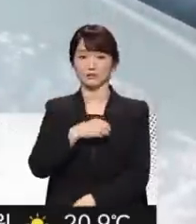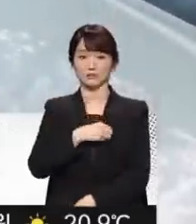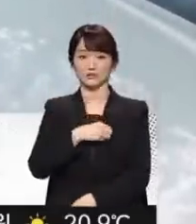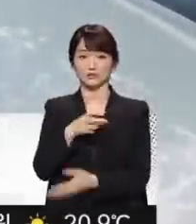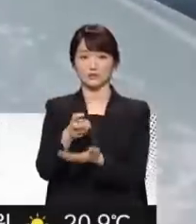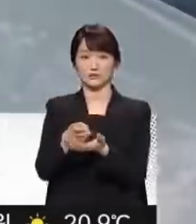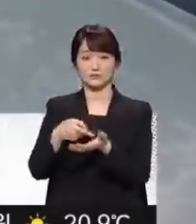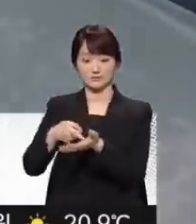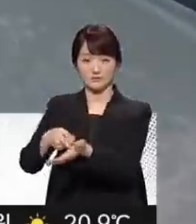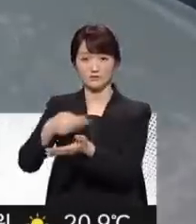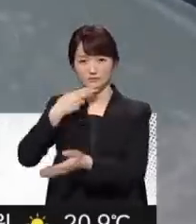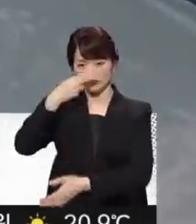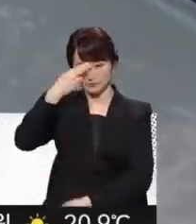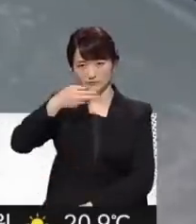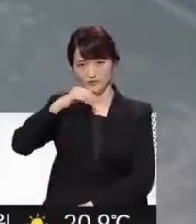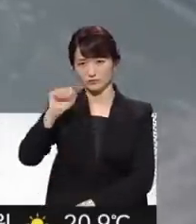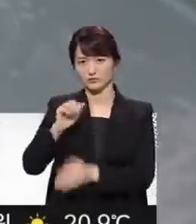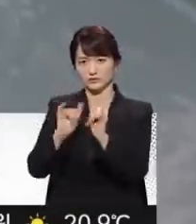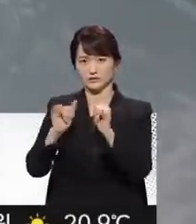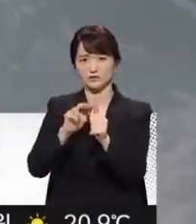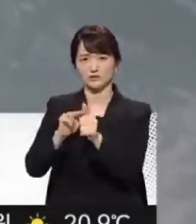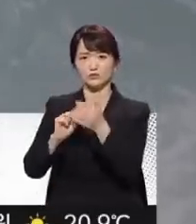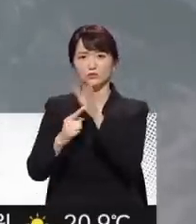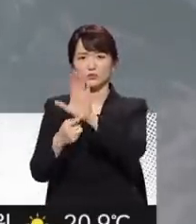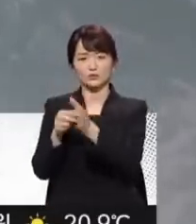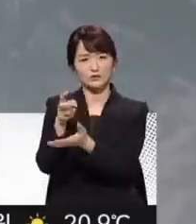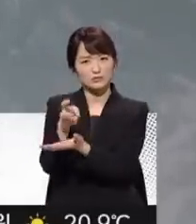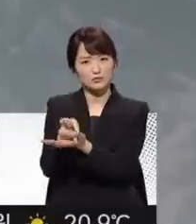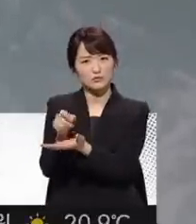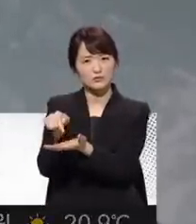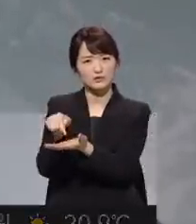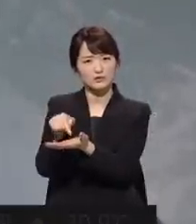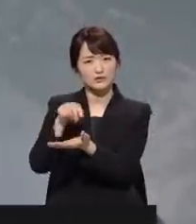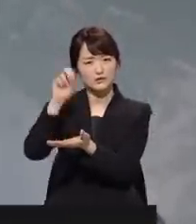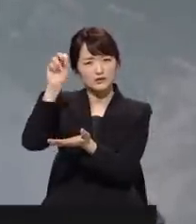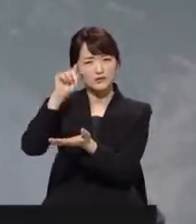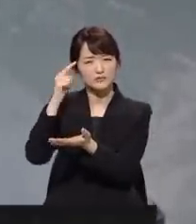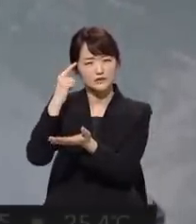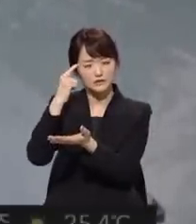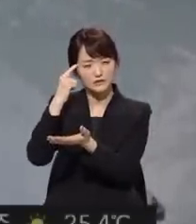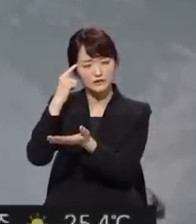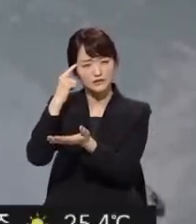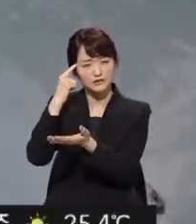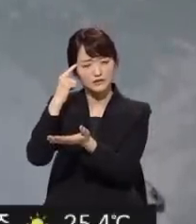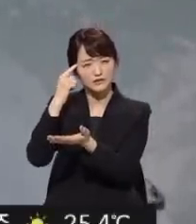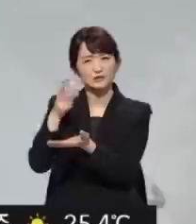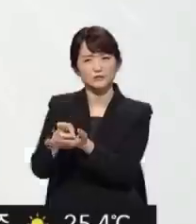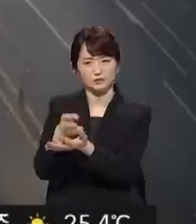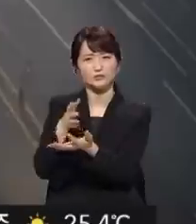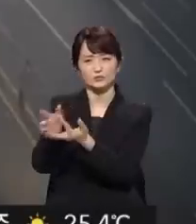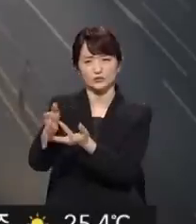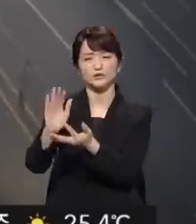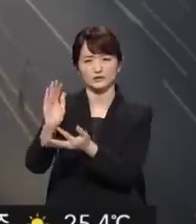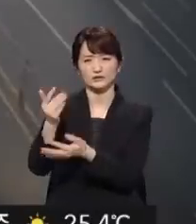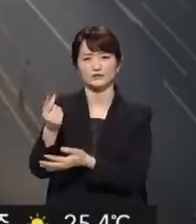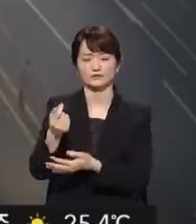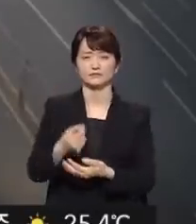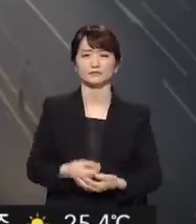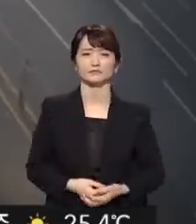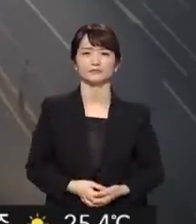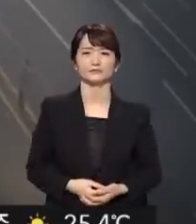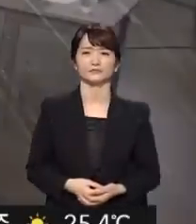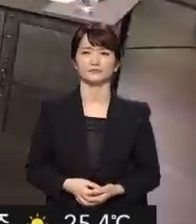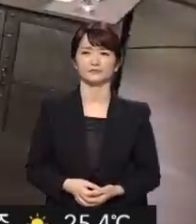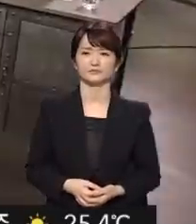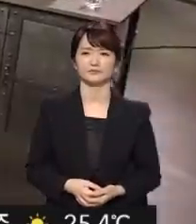발의했던 음주운전자 신상공개 법안. 갑자기 그거 진짜 해야 되겠다는 생각이 납니다.